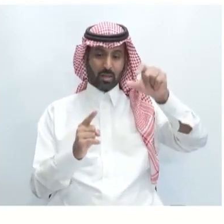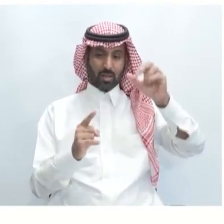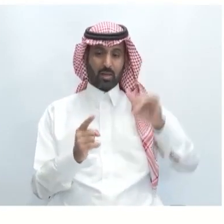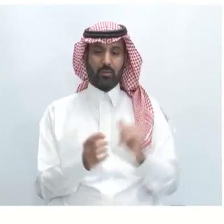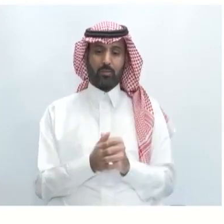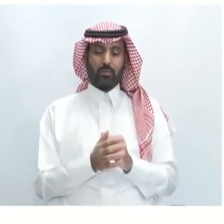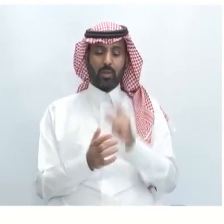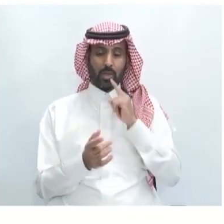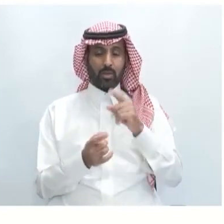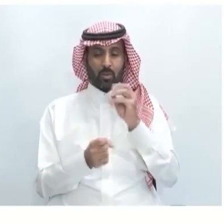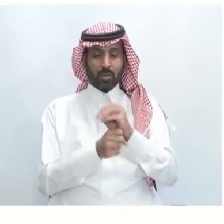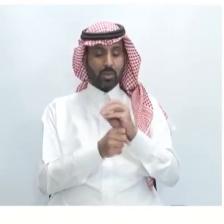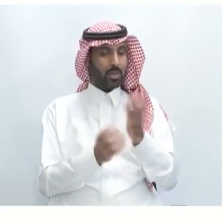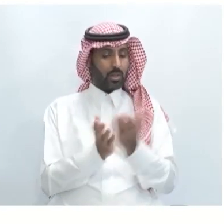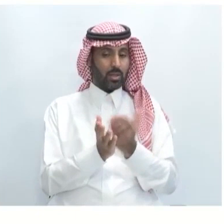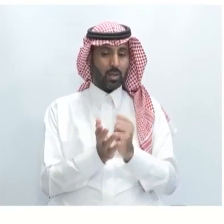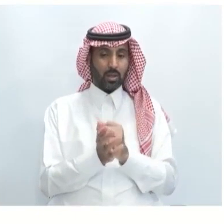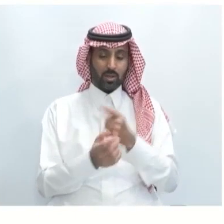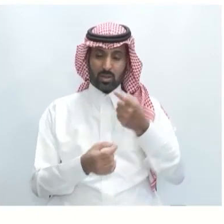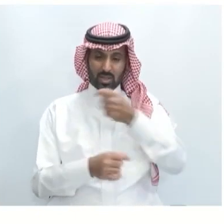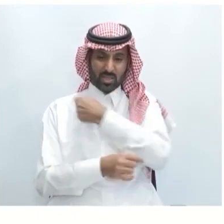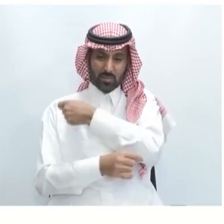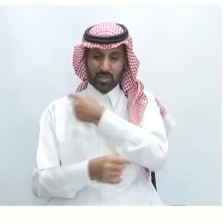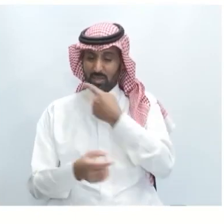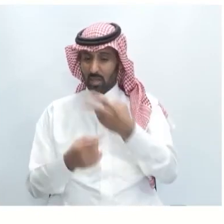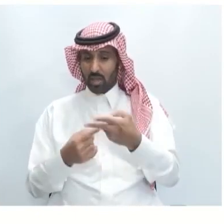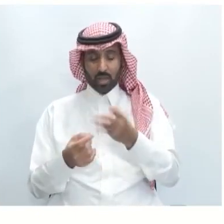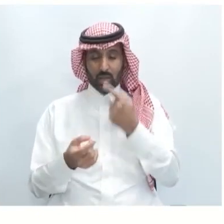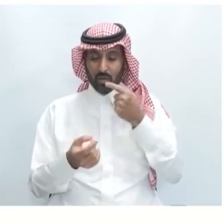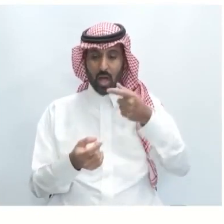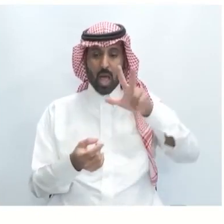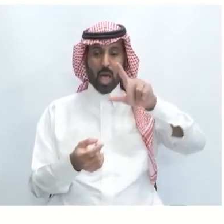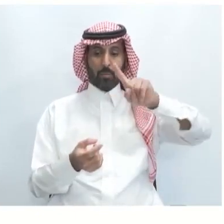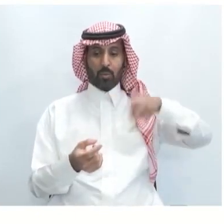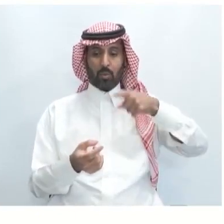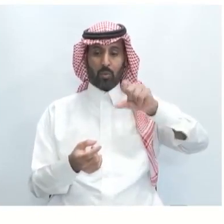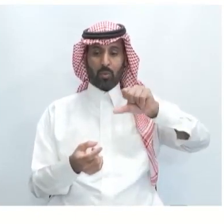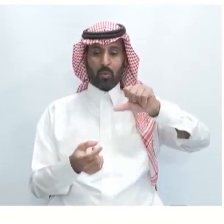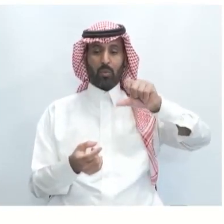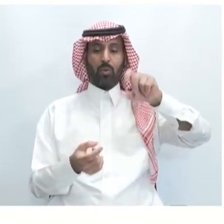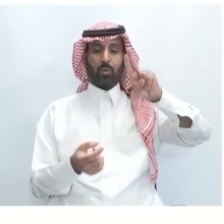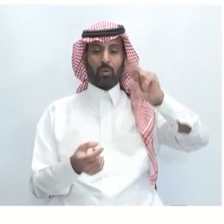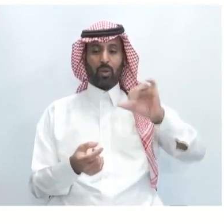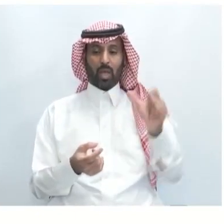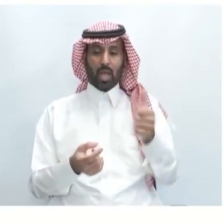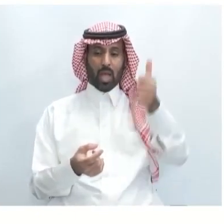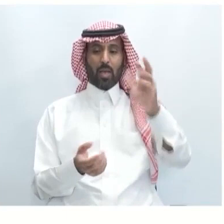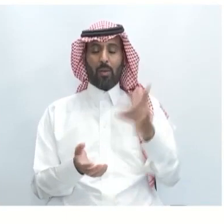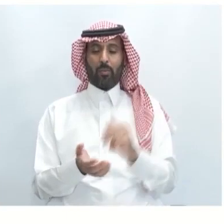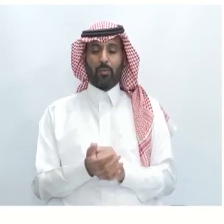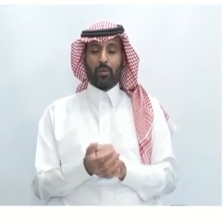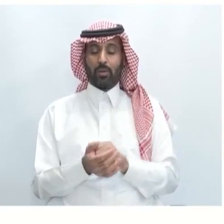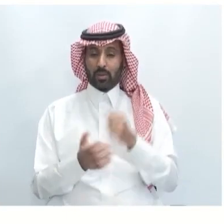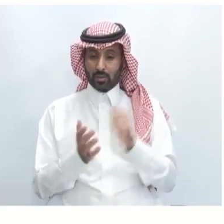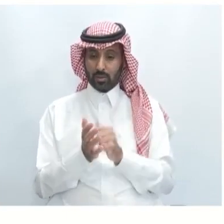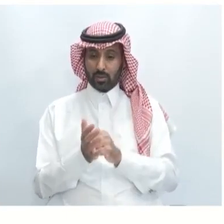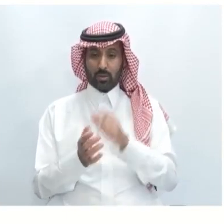اذا ماذا تعلمنا اليوم تعلمنا التجربه الاستهلاليه تعلمنا البروتينات والرابطه الببتيديه نشاط